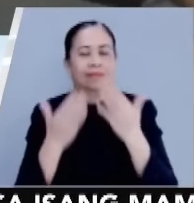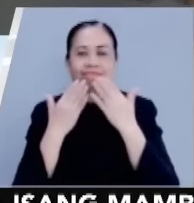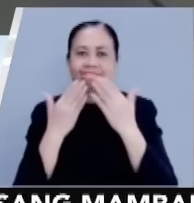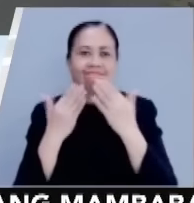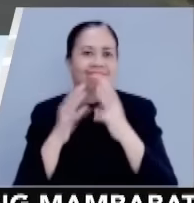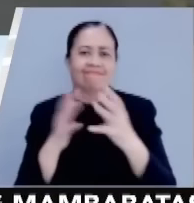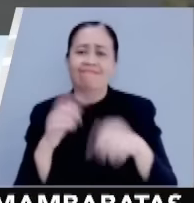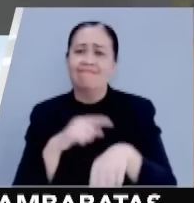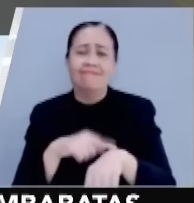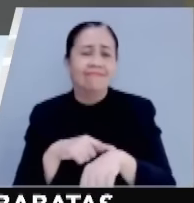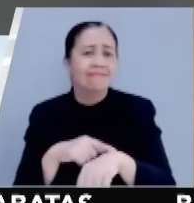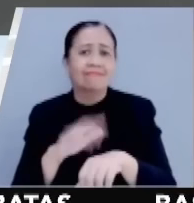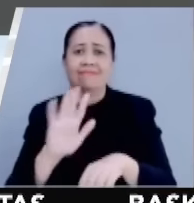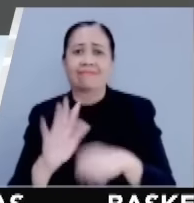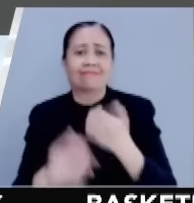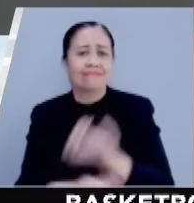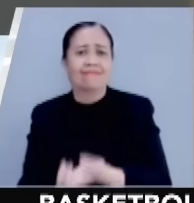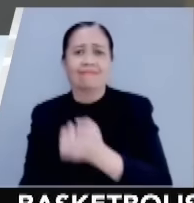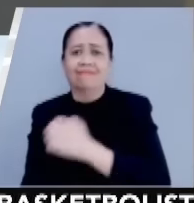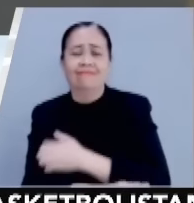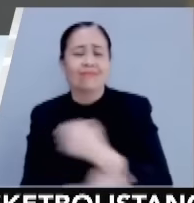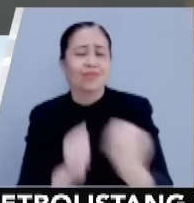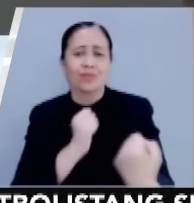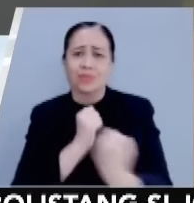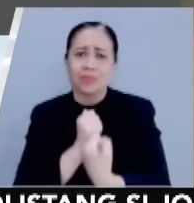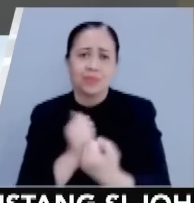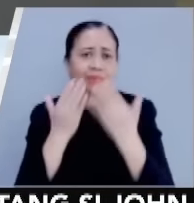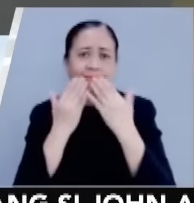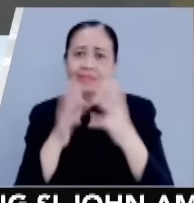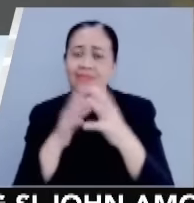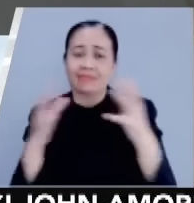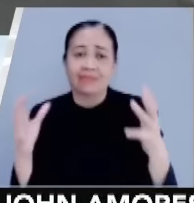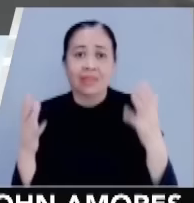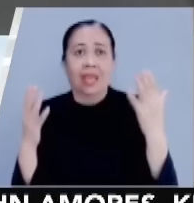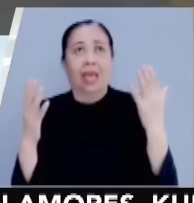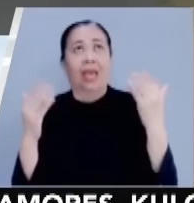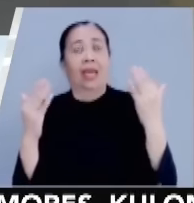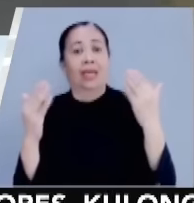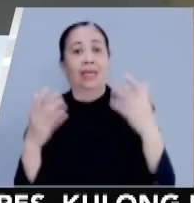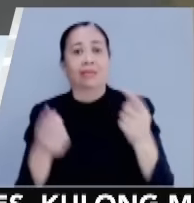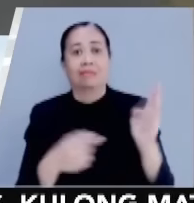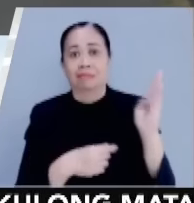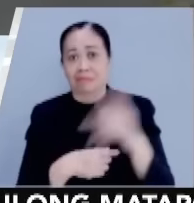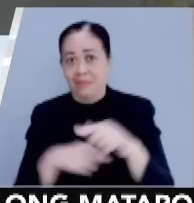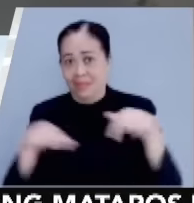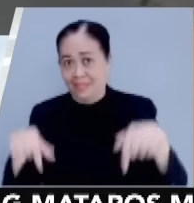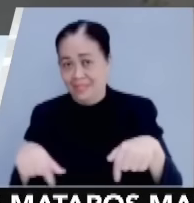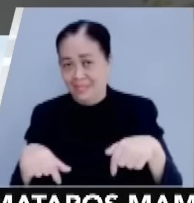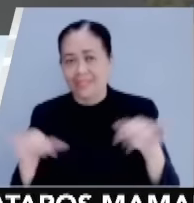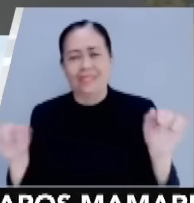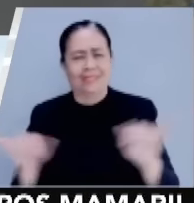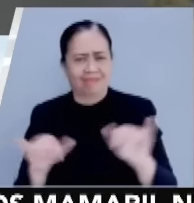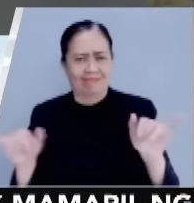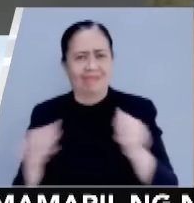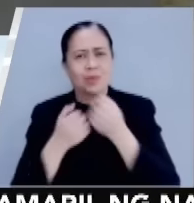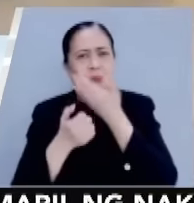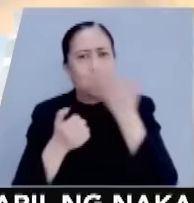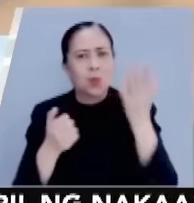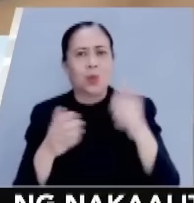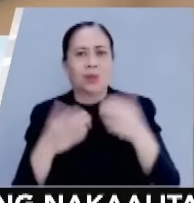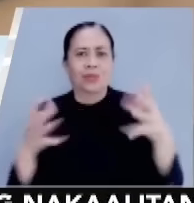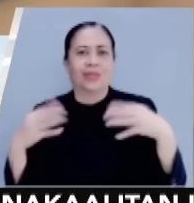sa inyong energy, sa inyong support. Thank you so much. Sana ay sa pagbalik po namin ay ganun pa rin ka-warm ang pagtanggap niyo po sa